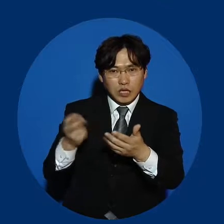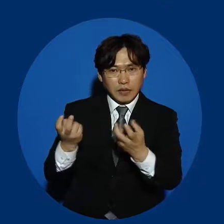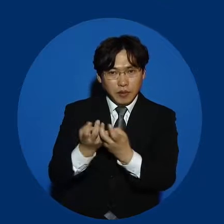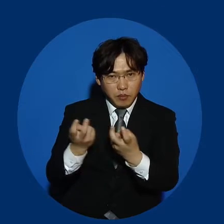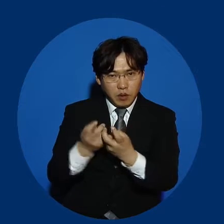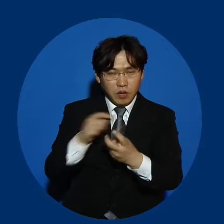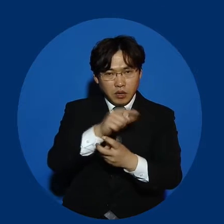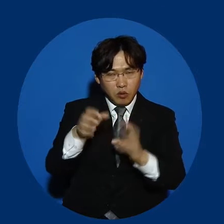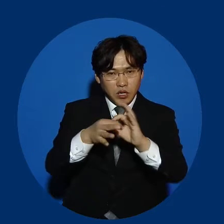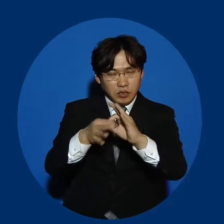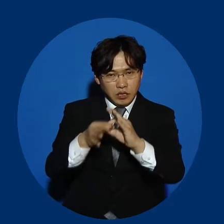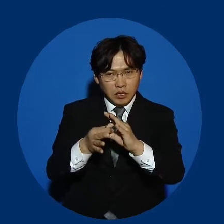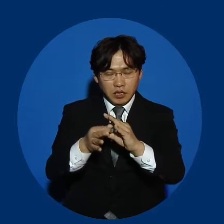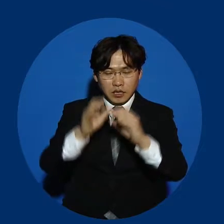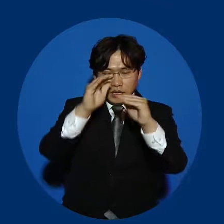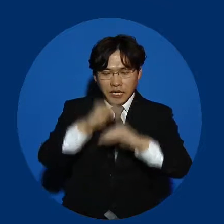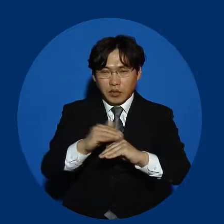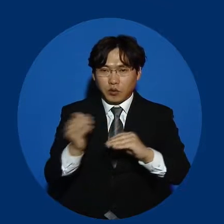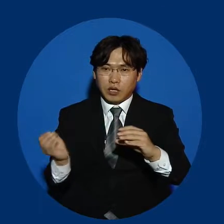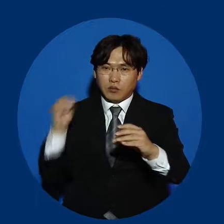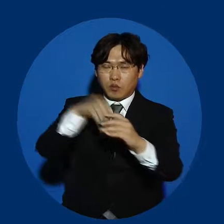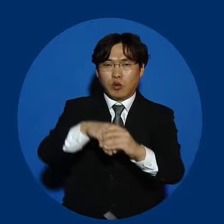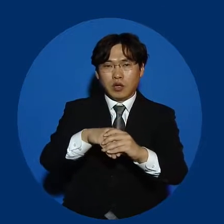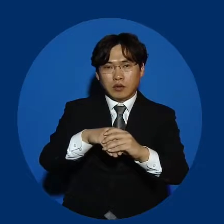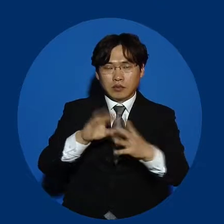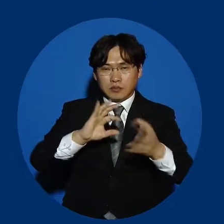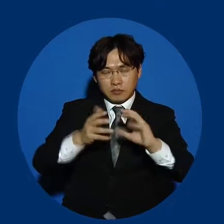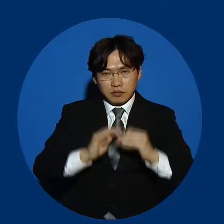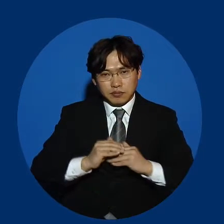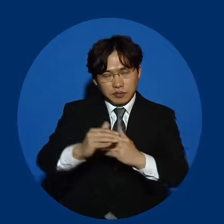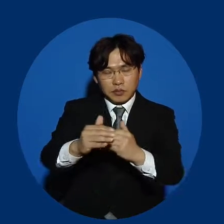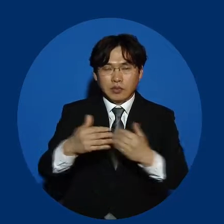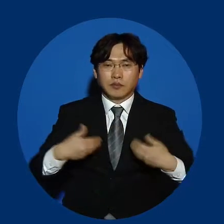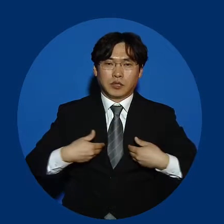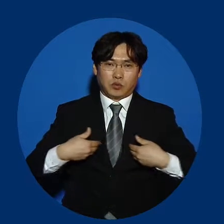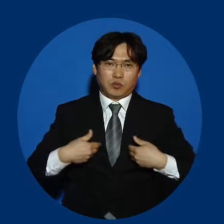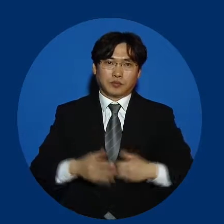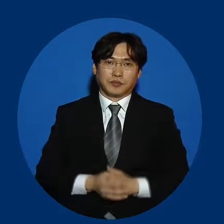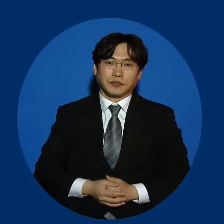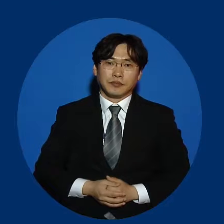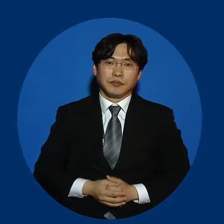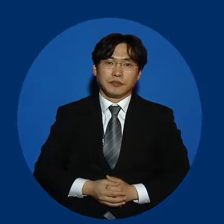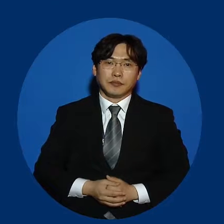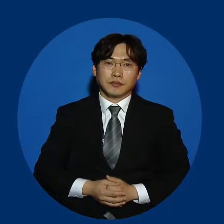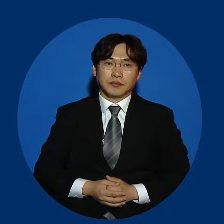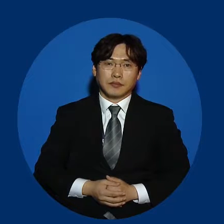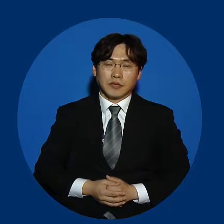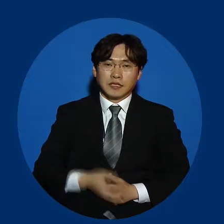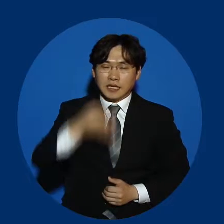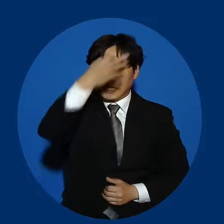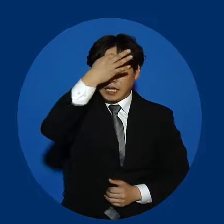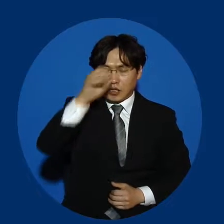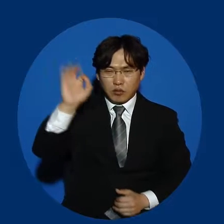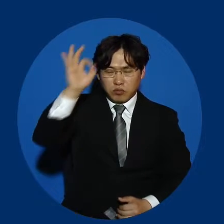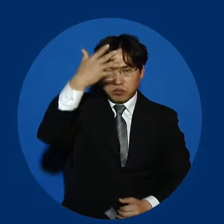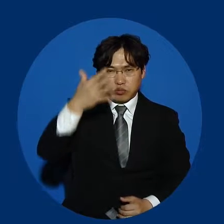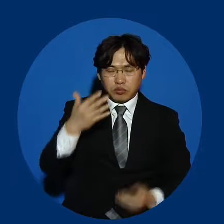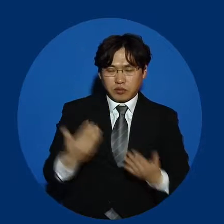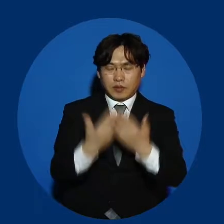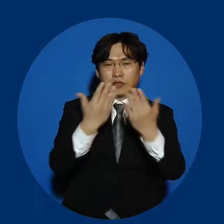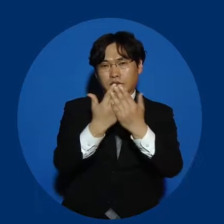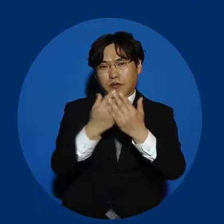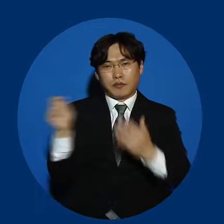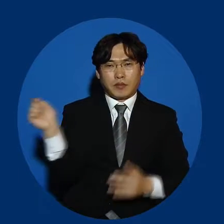게 좋지 않을까 생각이 듭니다. 두 번째, 지금 기술 발전이 획기적으로 지금 가고 있습니다. 이 획기적으로 발전한